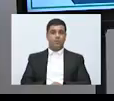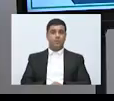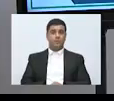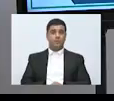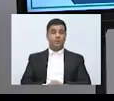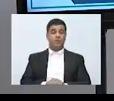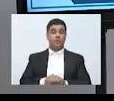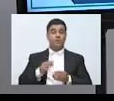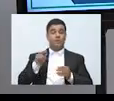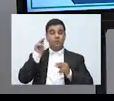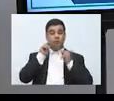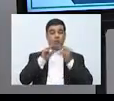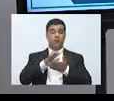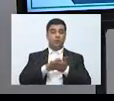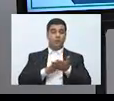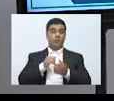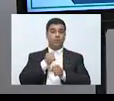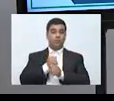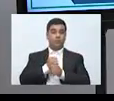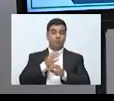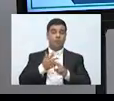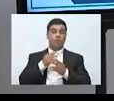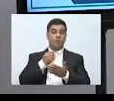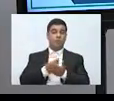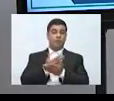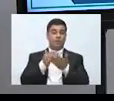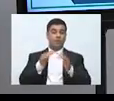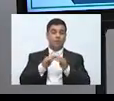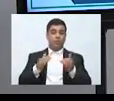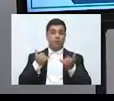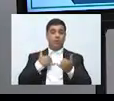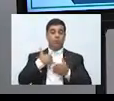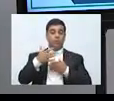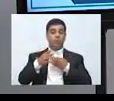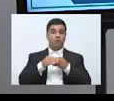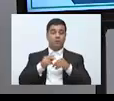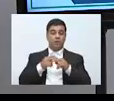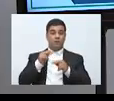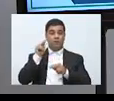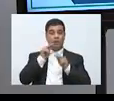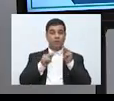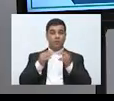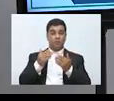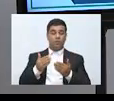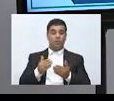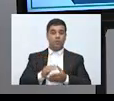Дарсымызны давам етамыз. Енді қарин азыз оқучылар. Бүгін біз сізлер білін дарсымызды,